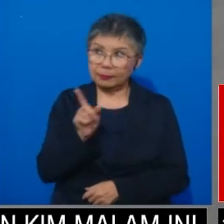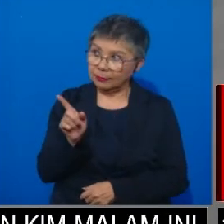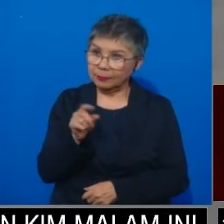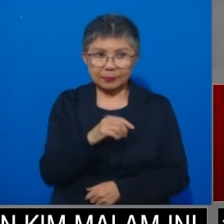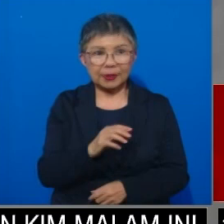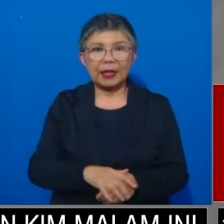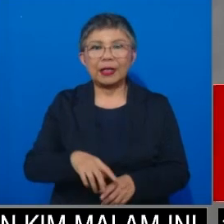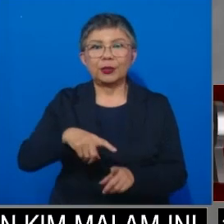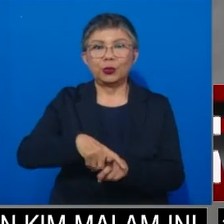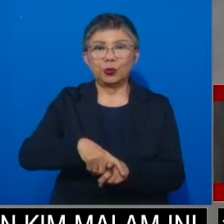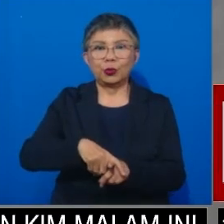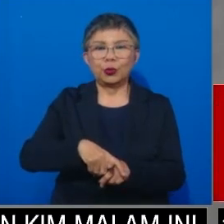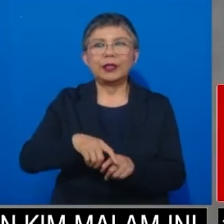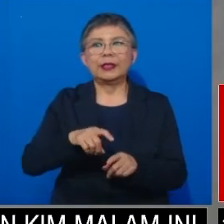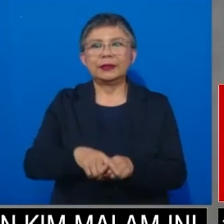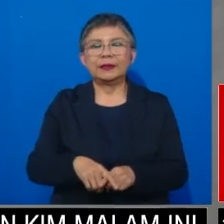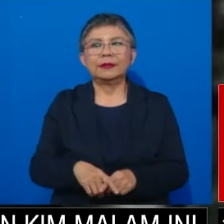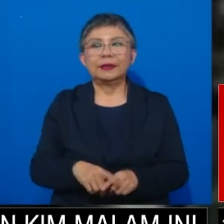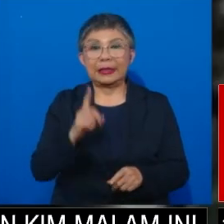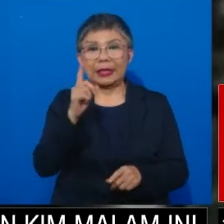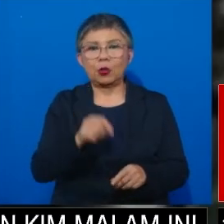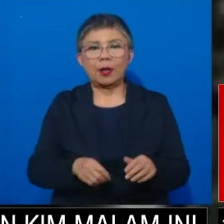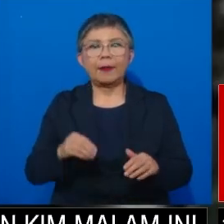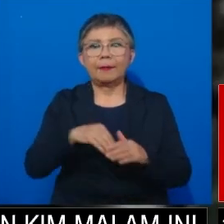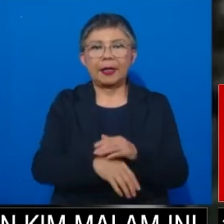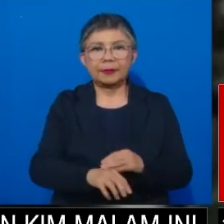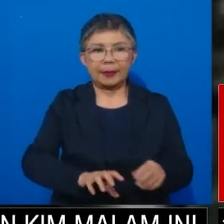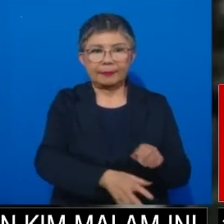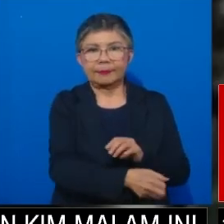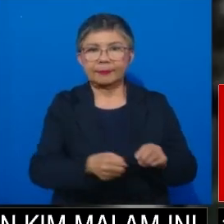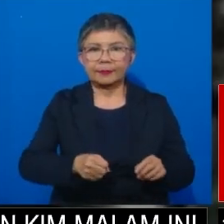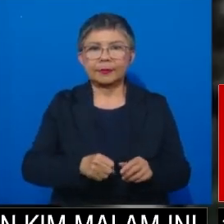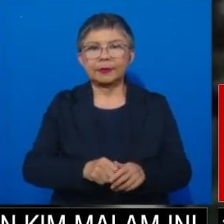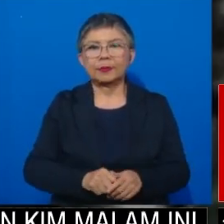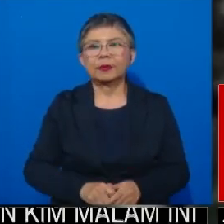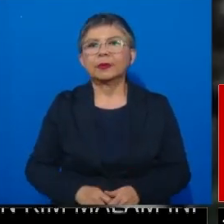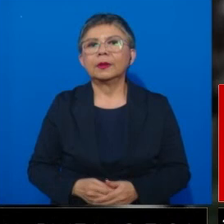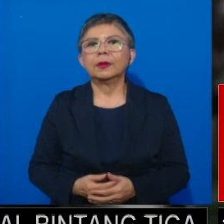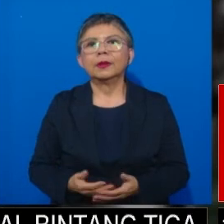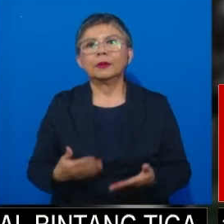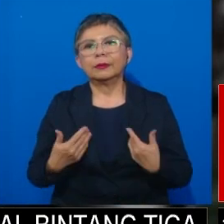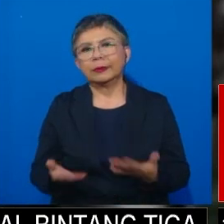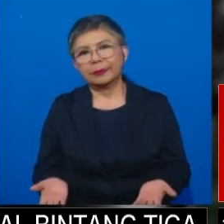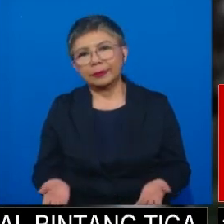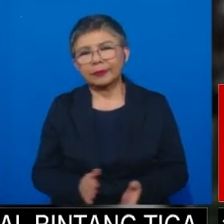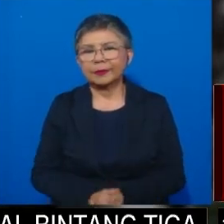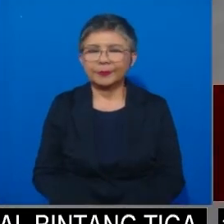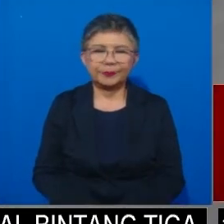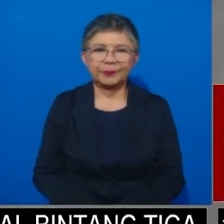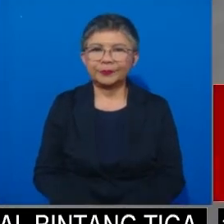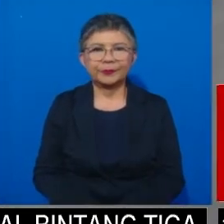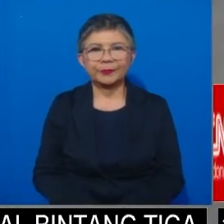atas motor yang dikendarainya sambil memantau situasi, sedangkan pelaku lainnya yang bertugas mengambil motor yang tengah terparkir di samping